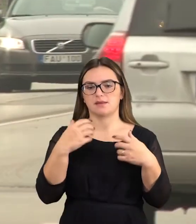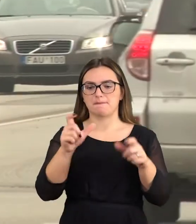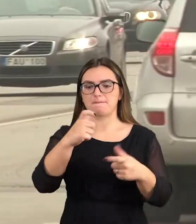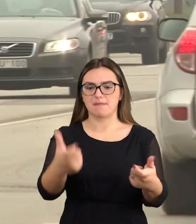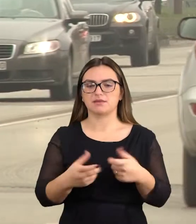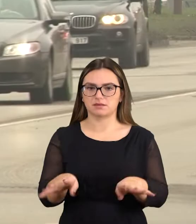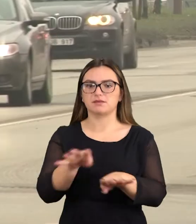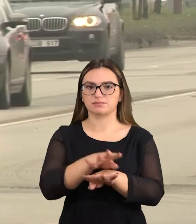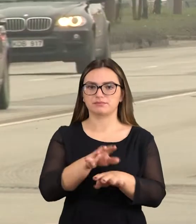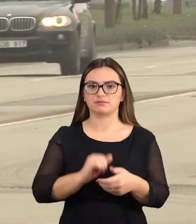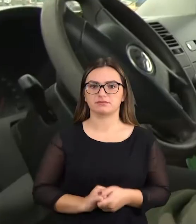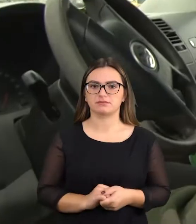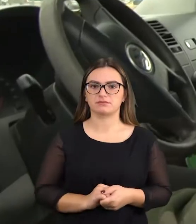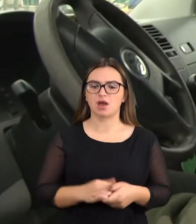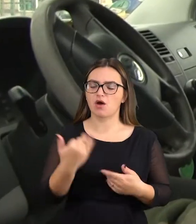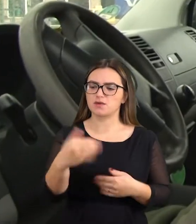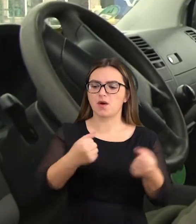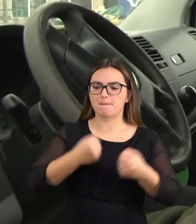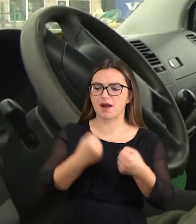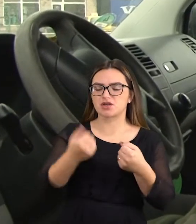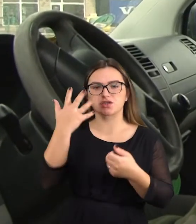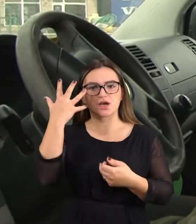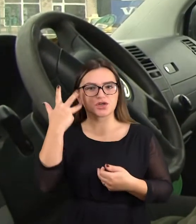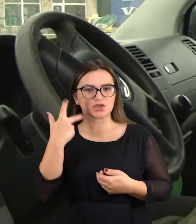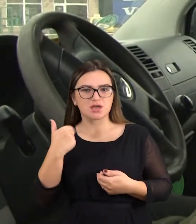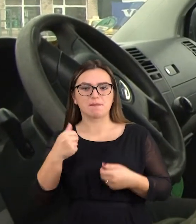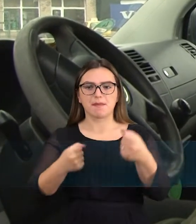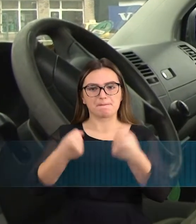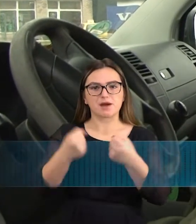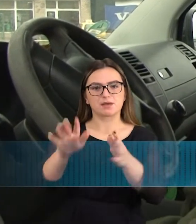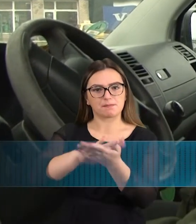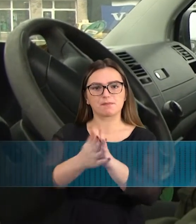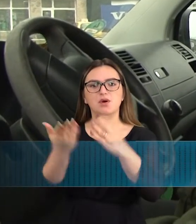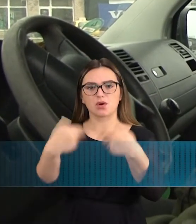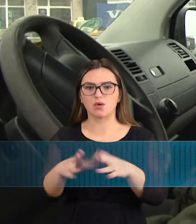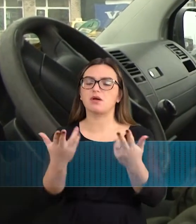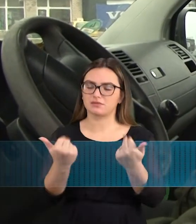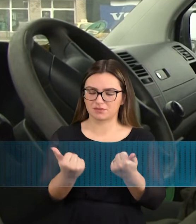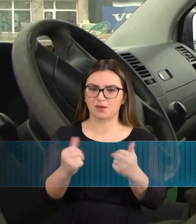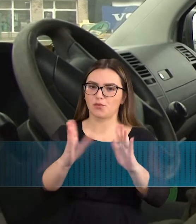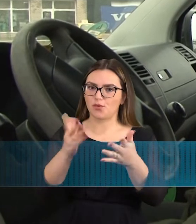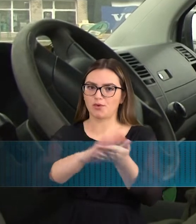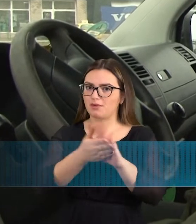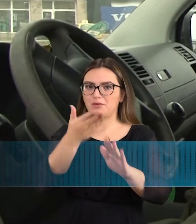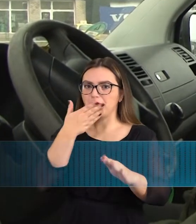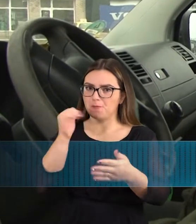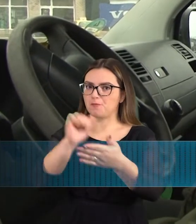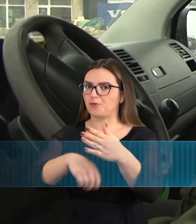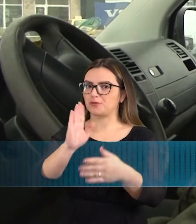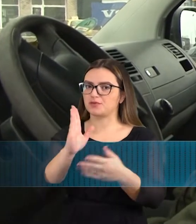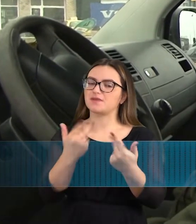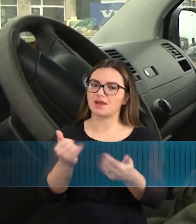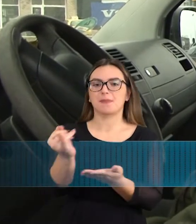atsižvelgiant į važinėjimo sąlygas. Ar ruošiate automobilį žiemai? Nu, kitaip nubaus, taigi, jeigu neruošim. Tai žinoma,